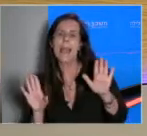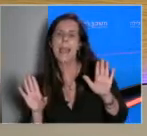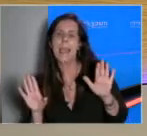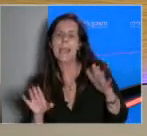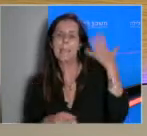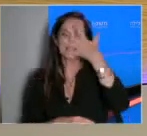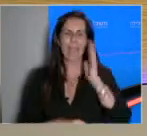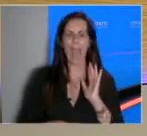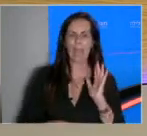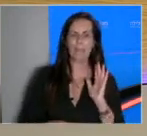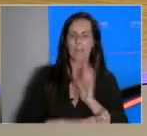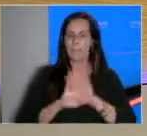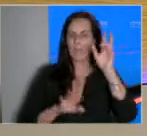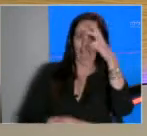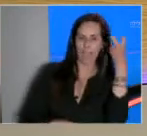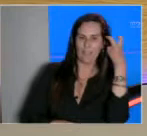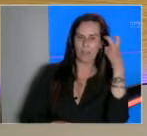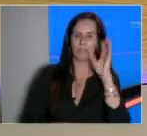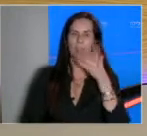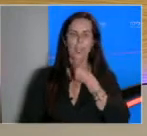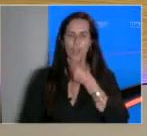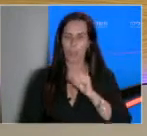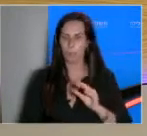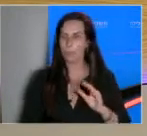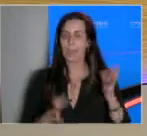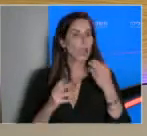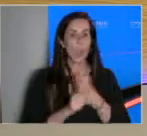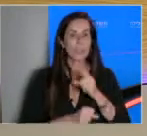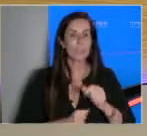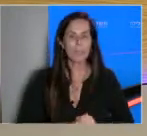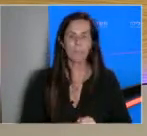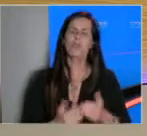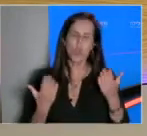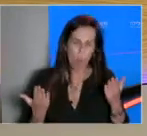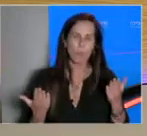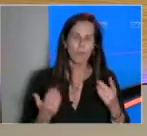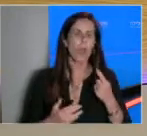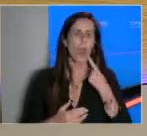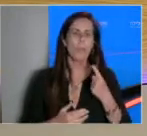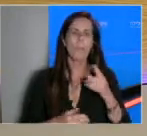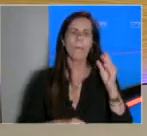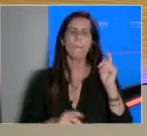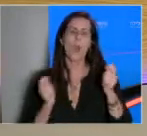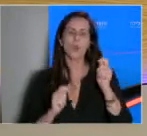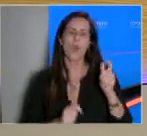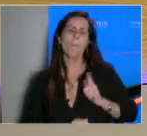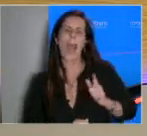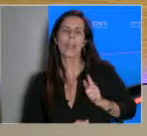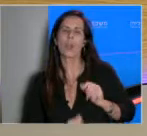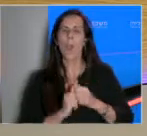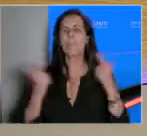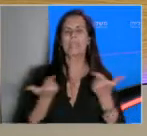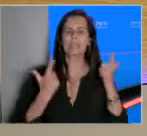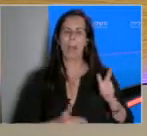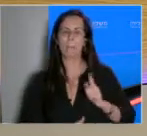ערב והאסלאם, ערבים ויוצאי אתיופיה. איך עושים זאת? נו, קוראים לזה מועדון פרטי או